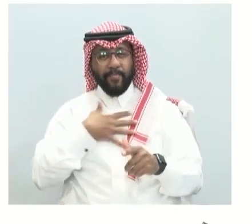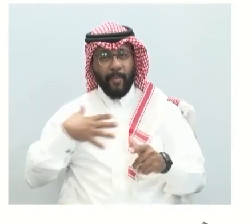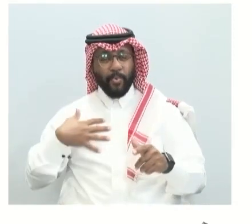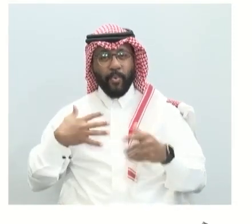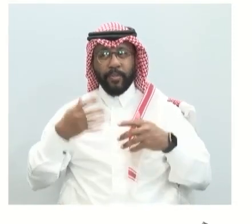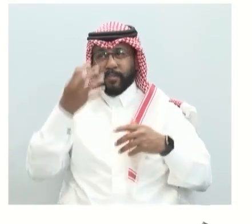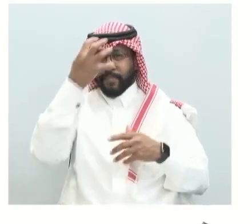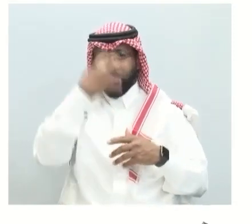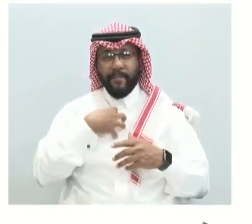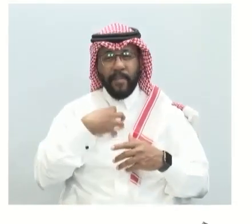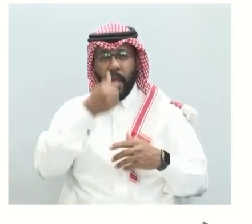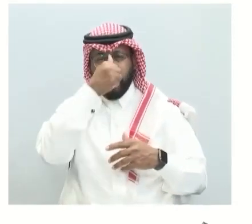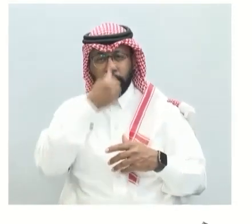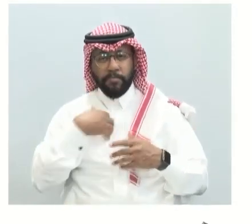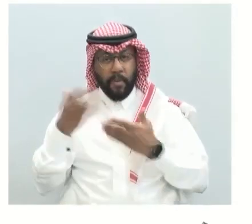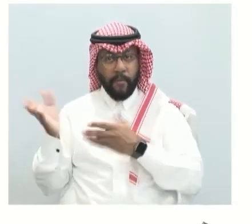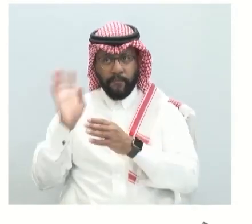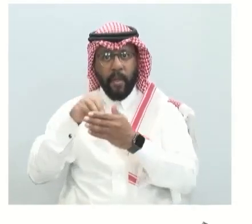الايمو ايكونز